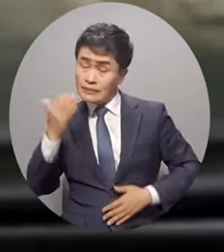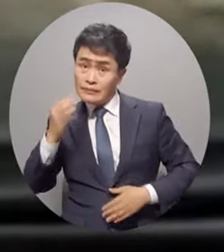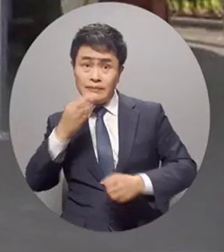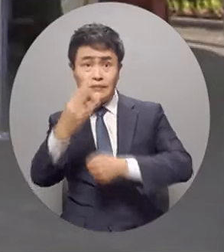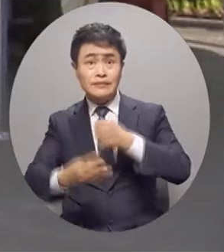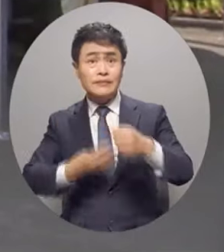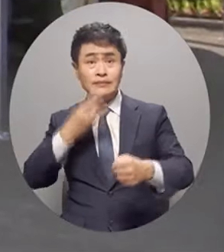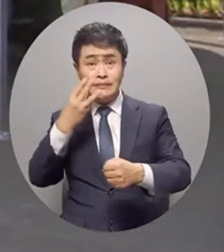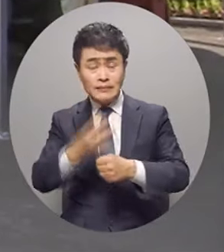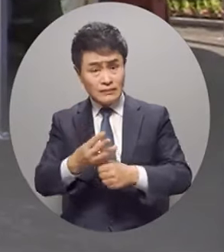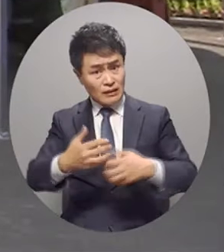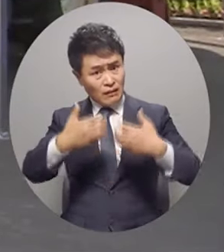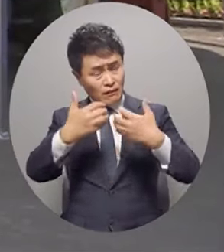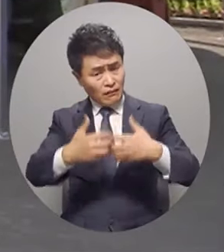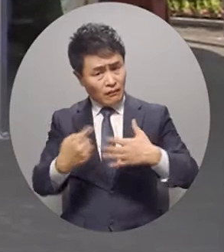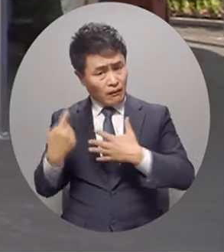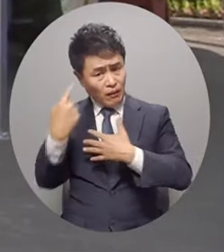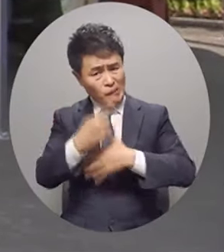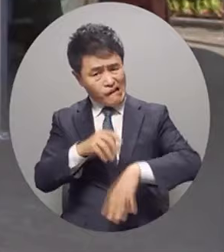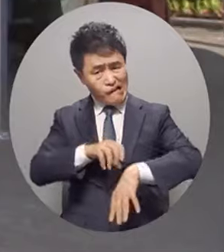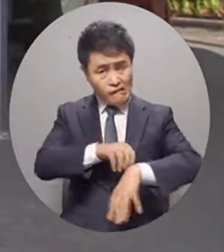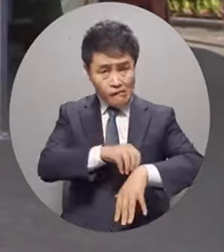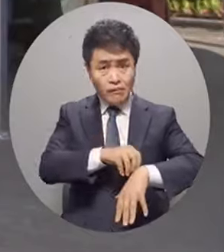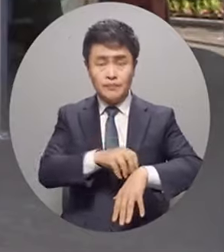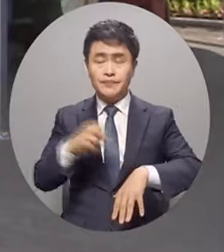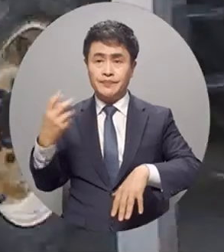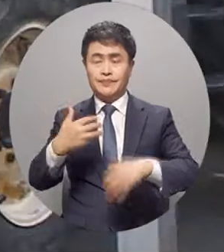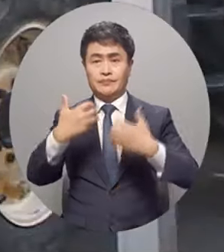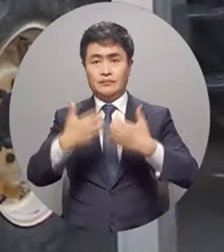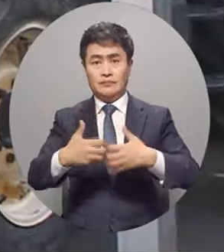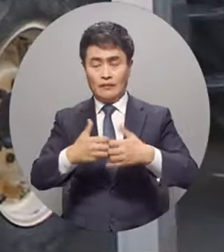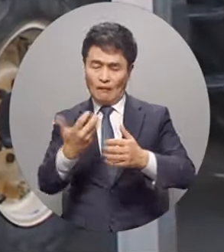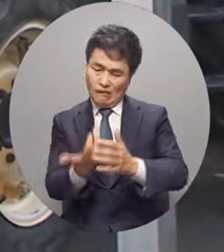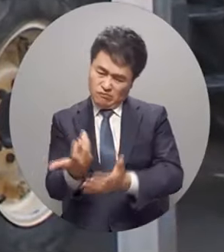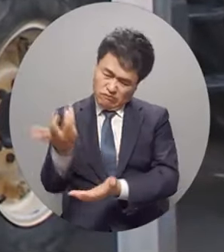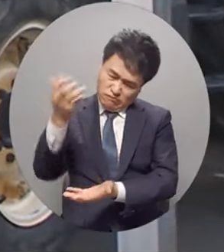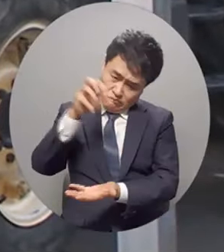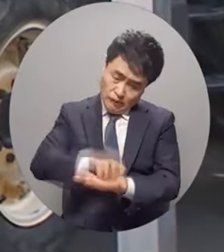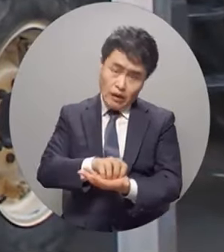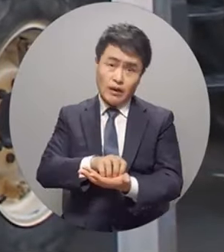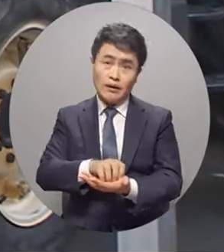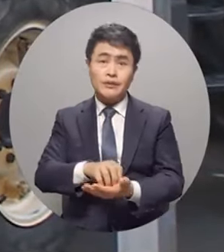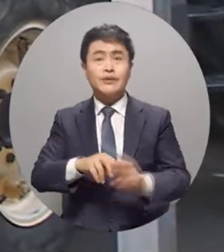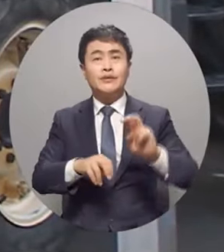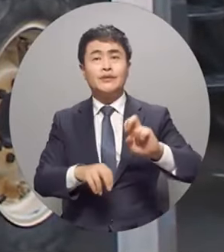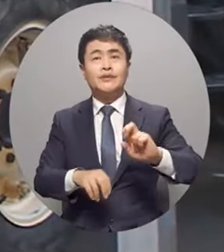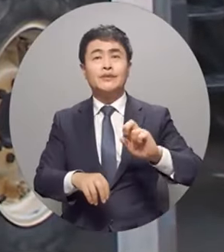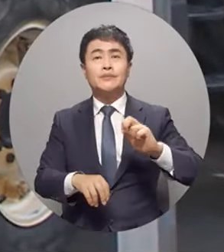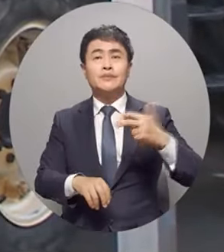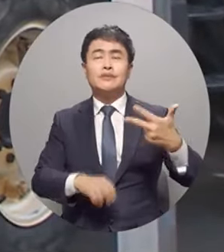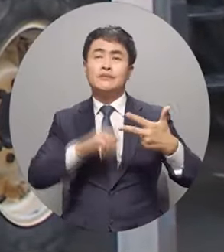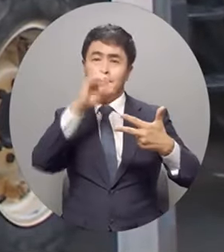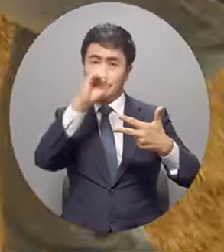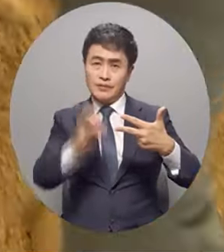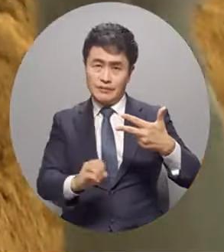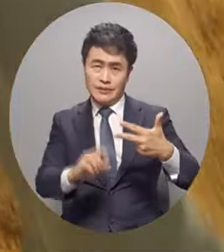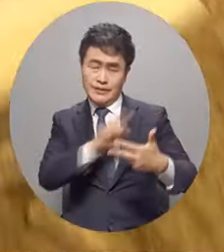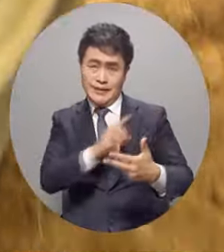3년 동안은 기계의 신체 일부가 끼이거나 기계가 아예 뒤집히는 사고가 27%로 제일